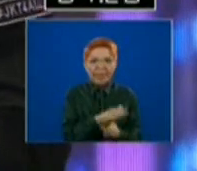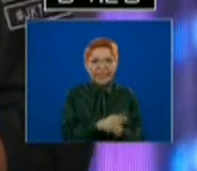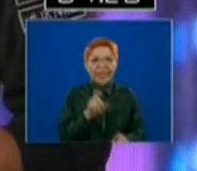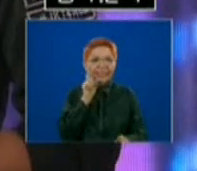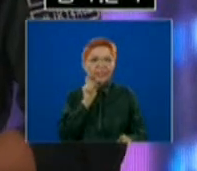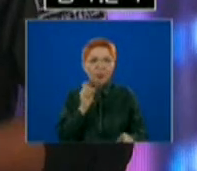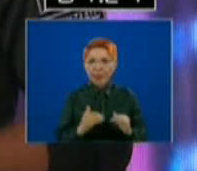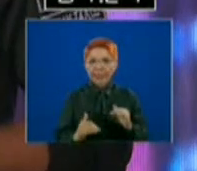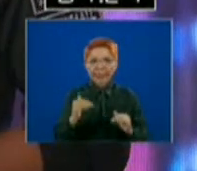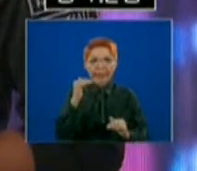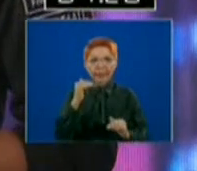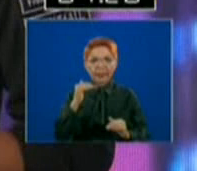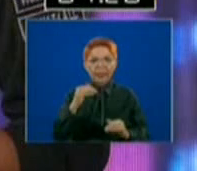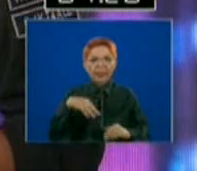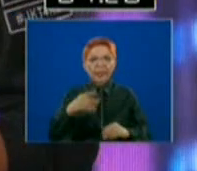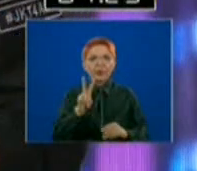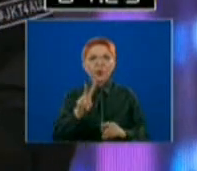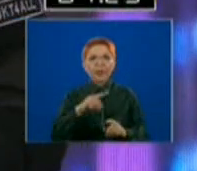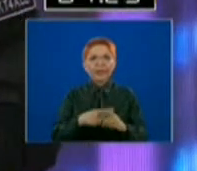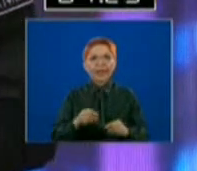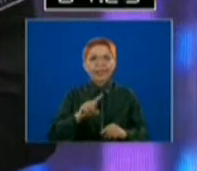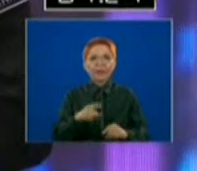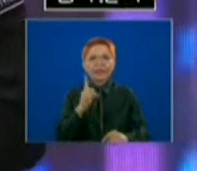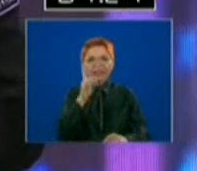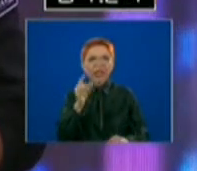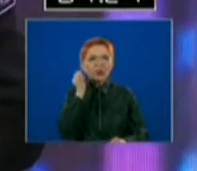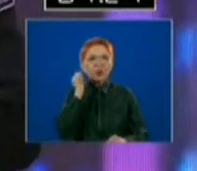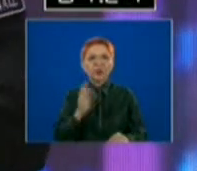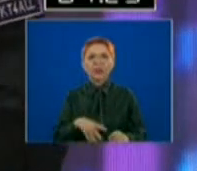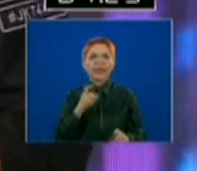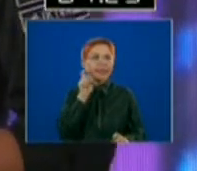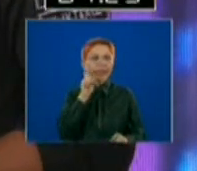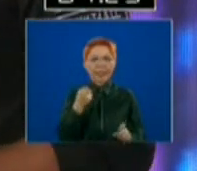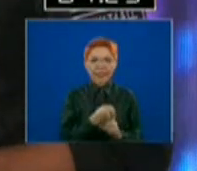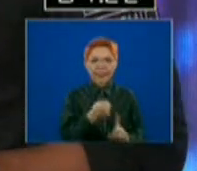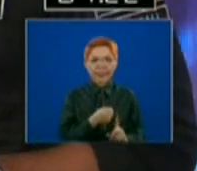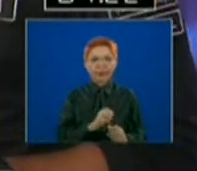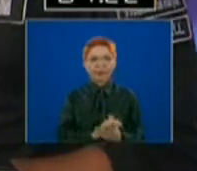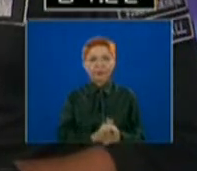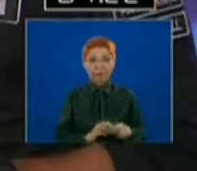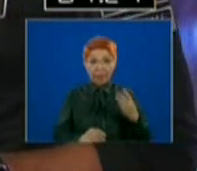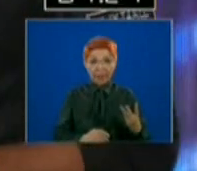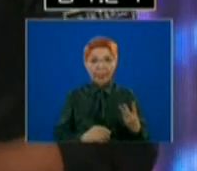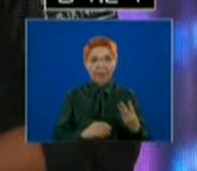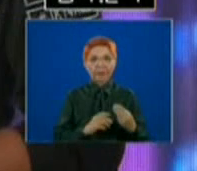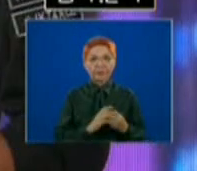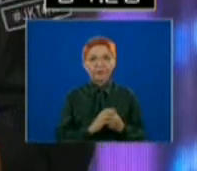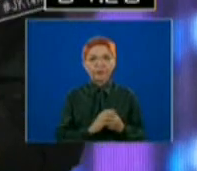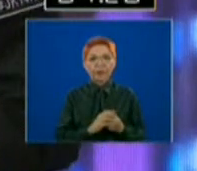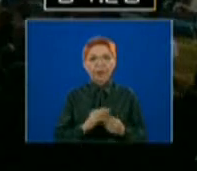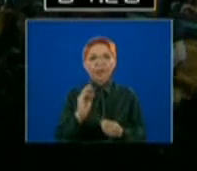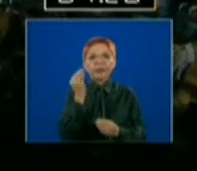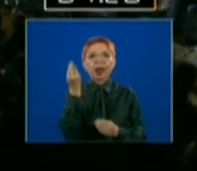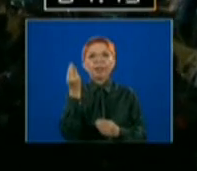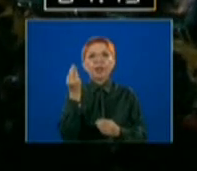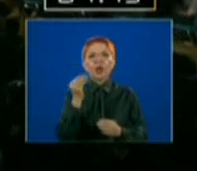birokrat yang tertinggi yang ada di dengan pangkat tertinggi yang ada di Jakarta, dan dia mestinya